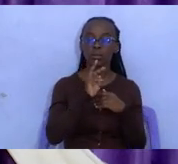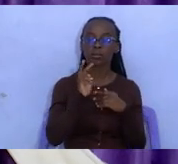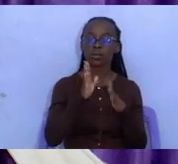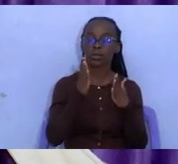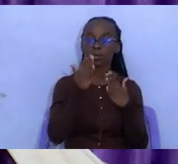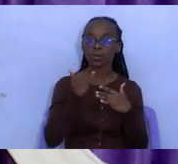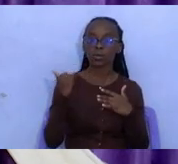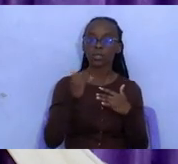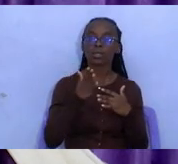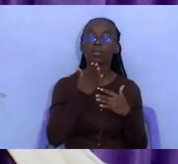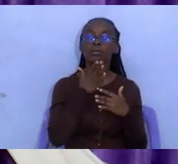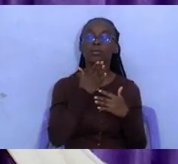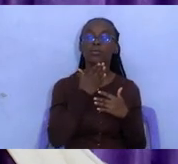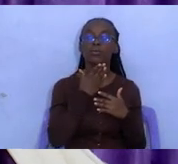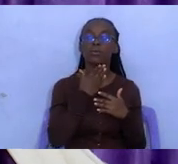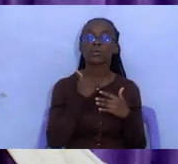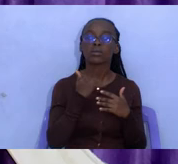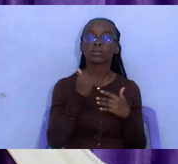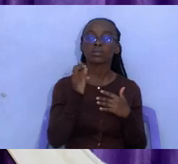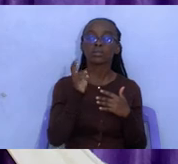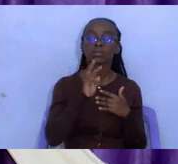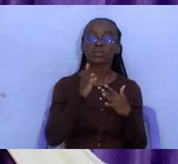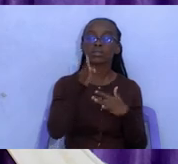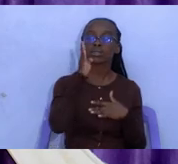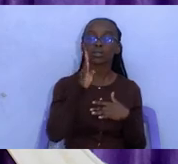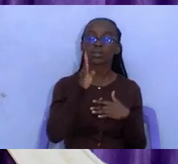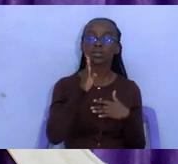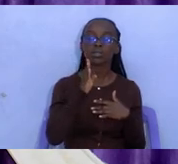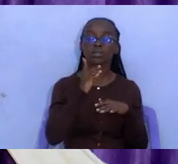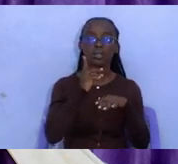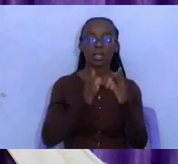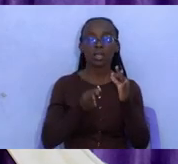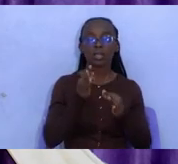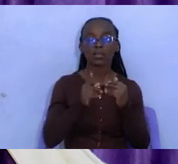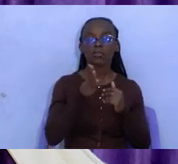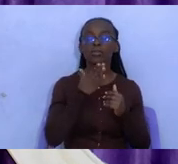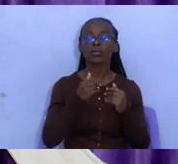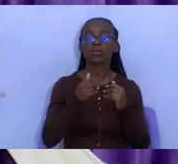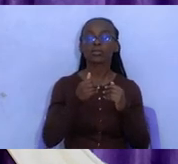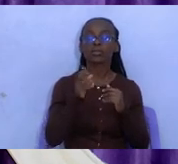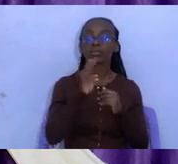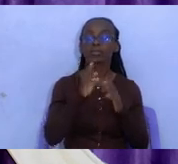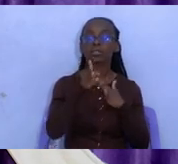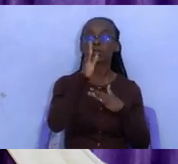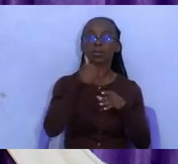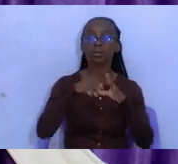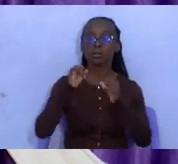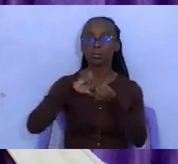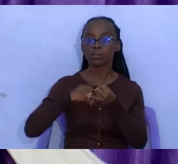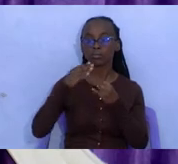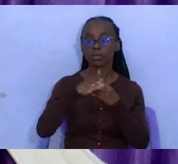nia, anataka kumuona. Hebu nikuambie, ukataka Mungu umuone katika ndoa